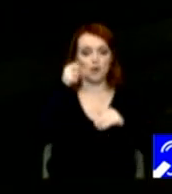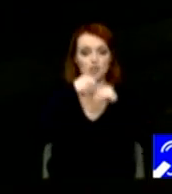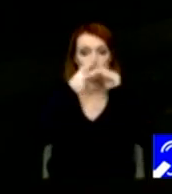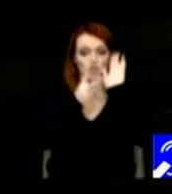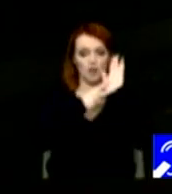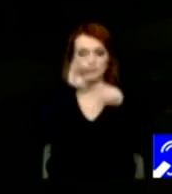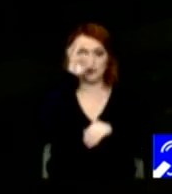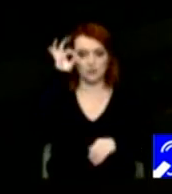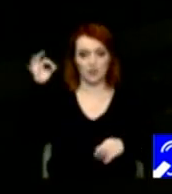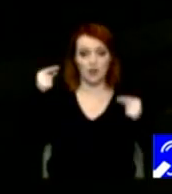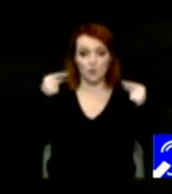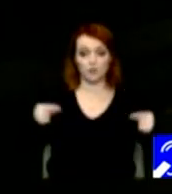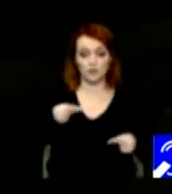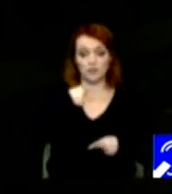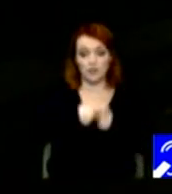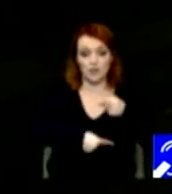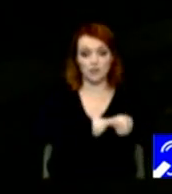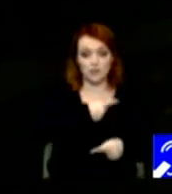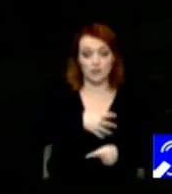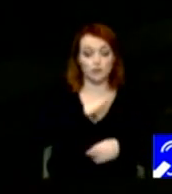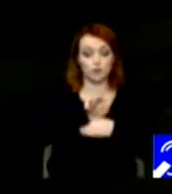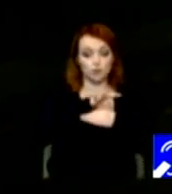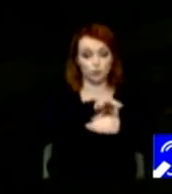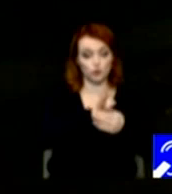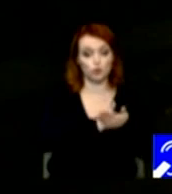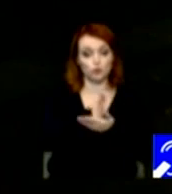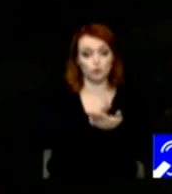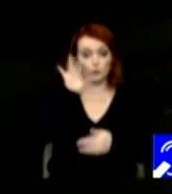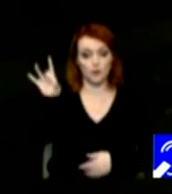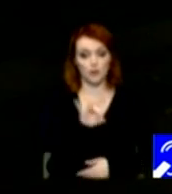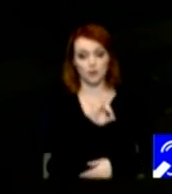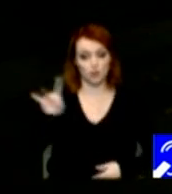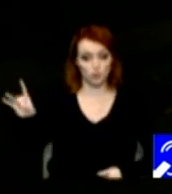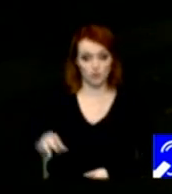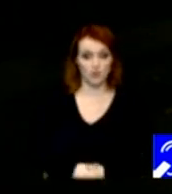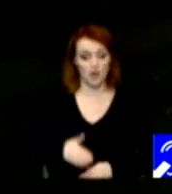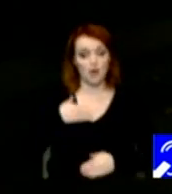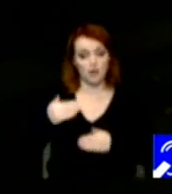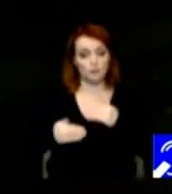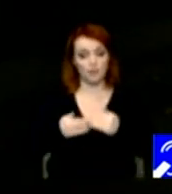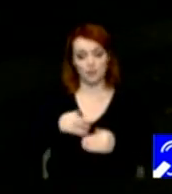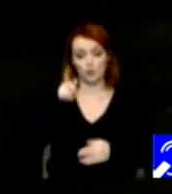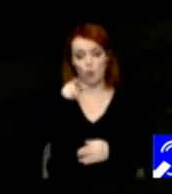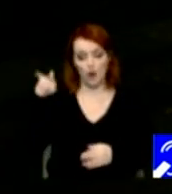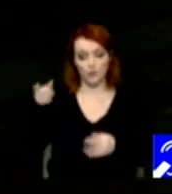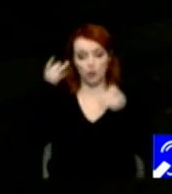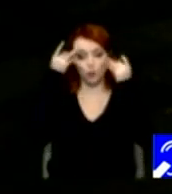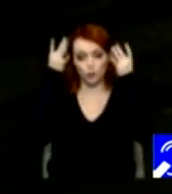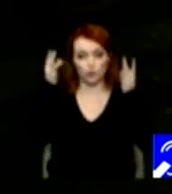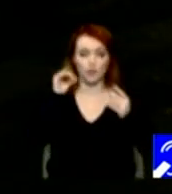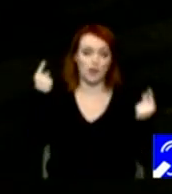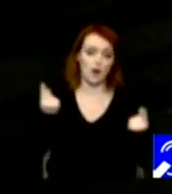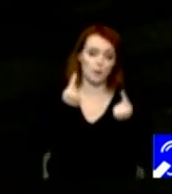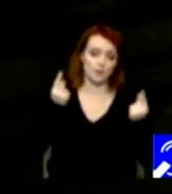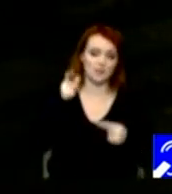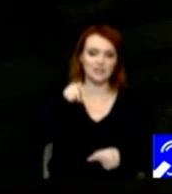1440 traditiei fost oficiata si o slujba religioasa tata data rând pe rând oameni de cultura Dar ce simpli